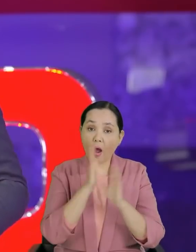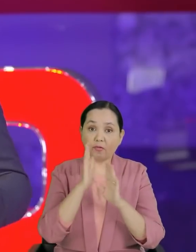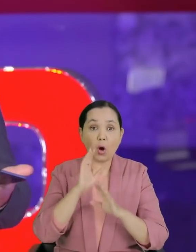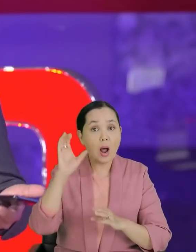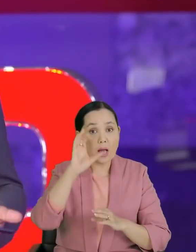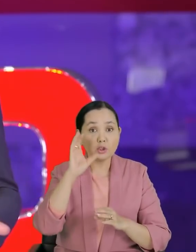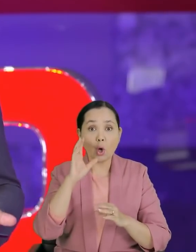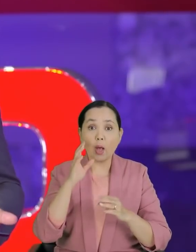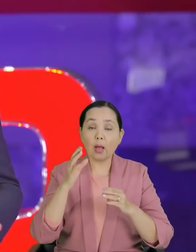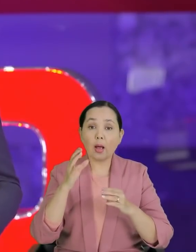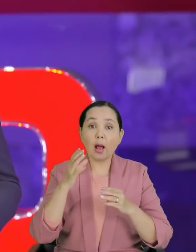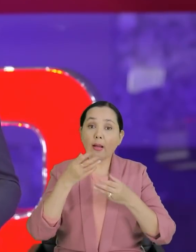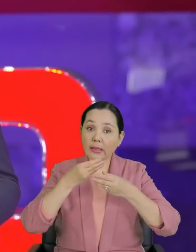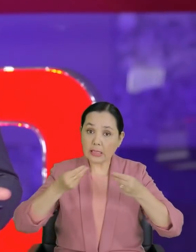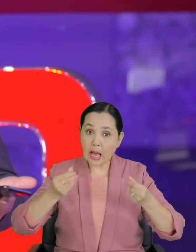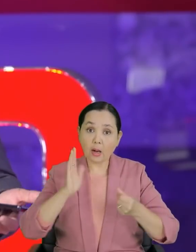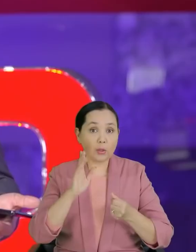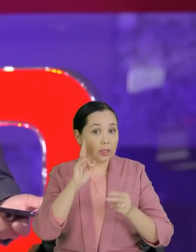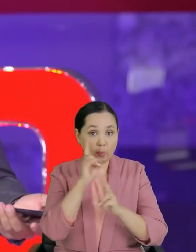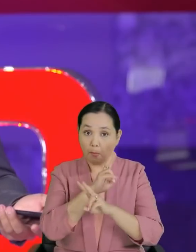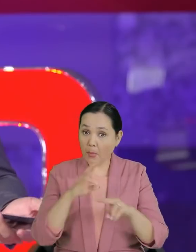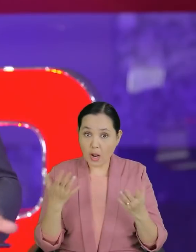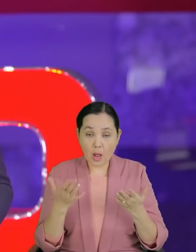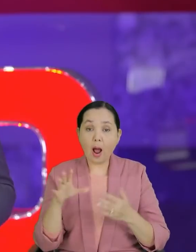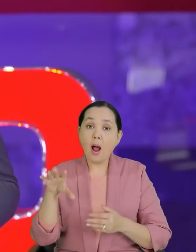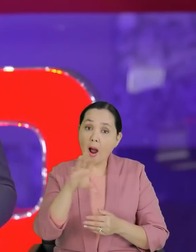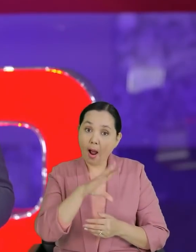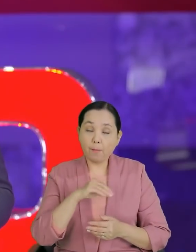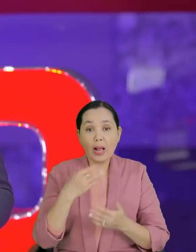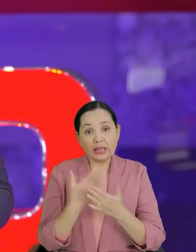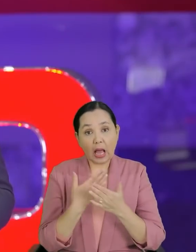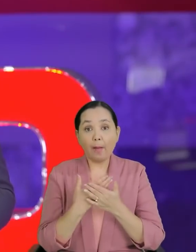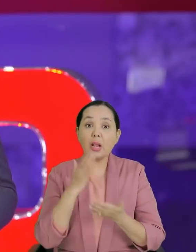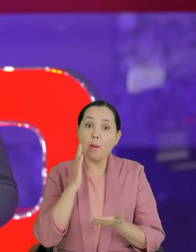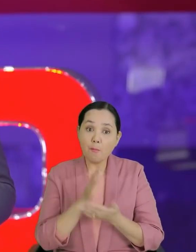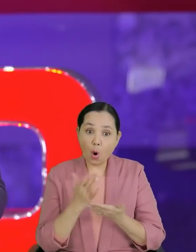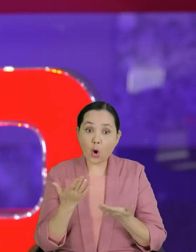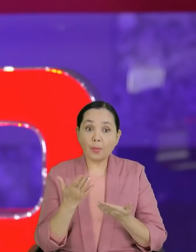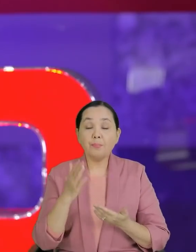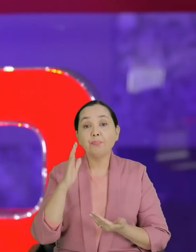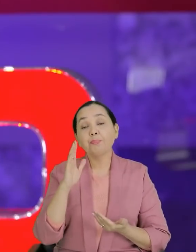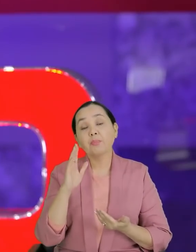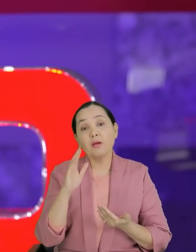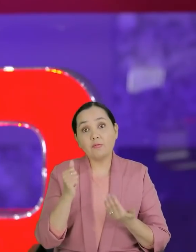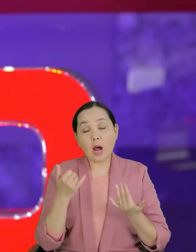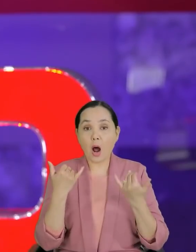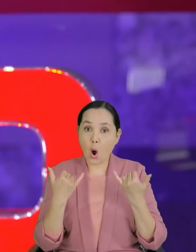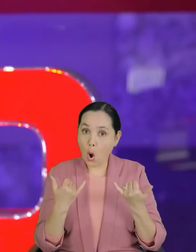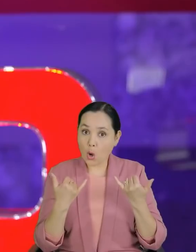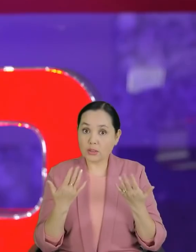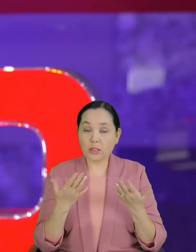sovuq havo harorati O'zbekistonni qachon tark etishi hech kimga ma'lum emas, albatta hammada taxminlar bor. Va